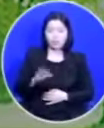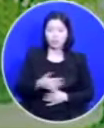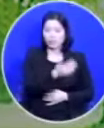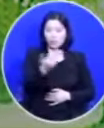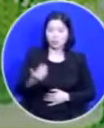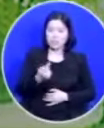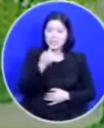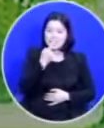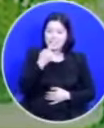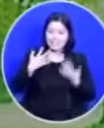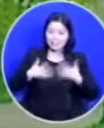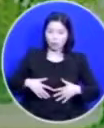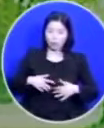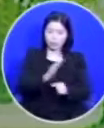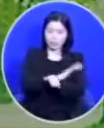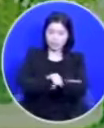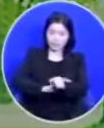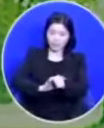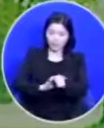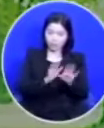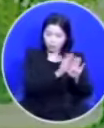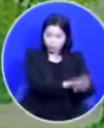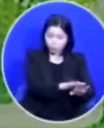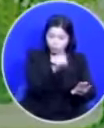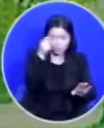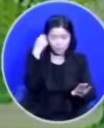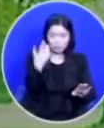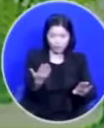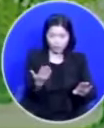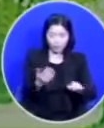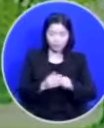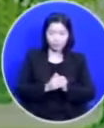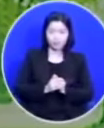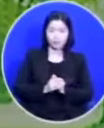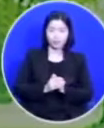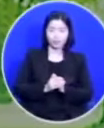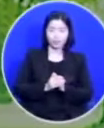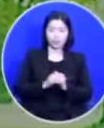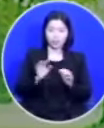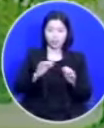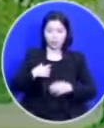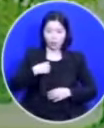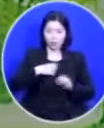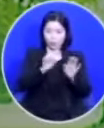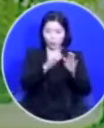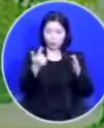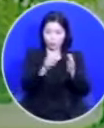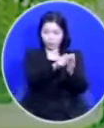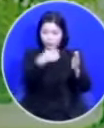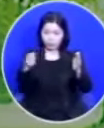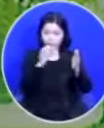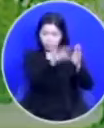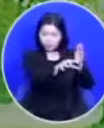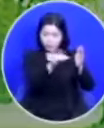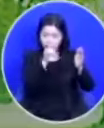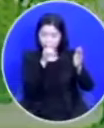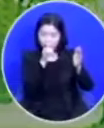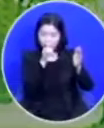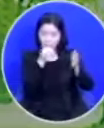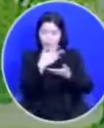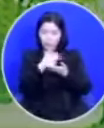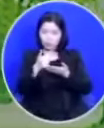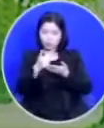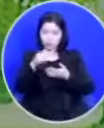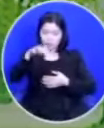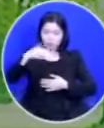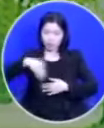이 흰 옷 잘 보관 하고 계십니다 옷장 에 있습니까 이제 주님 앞에 갈 땐 을